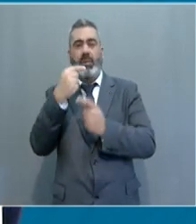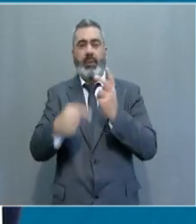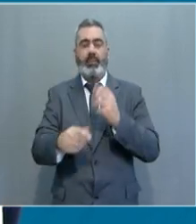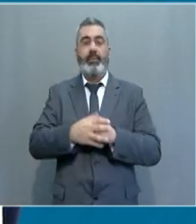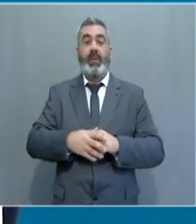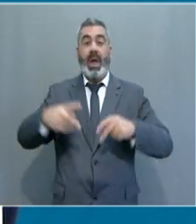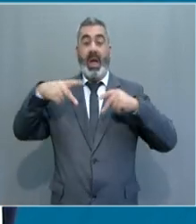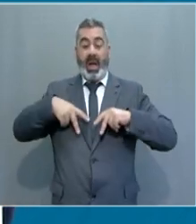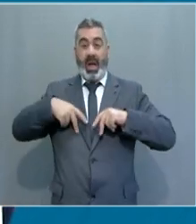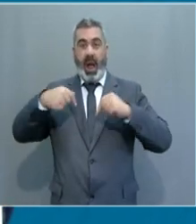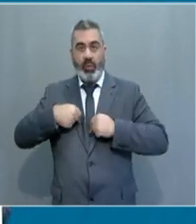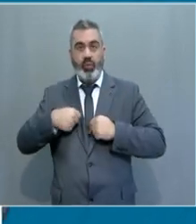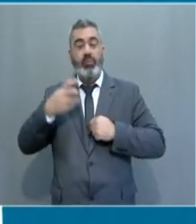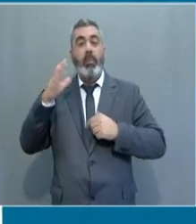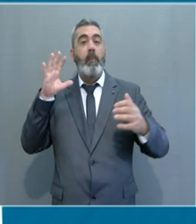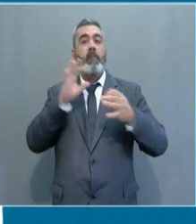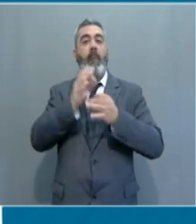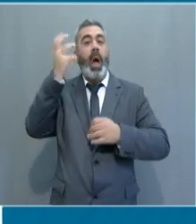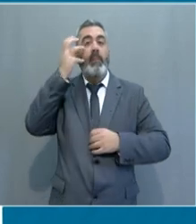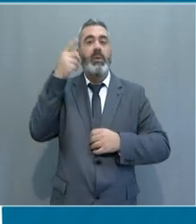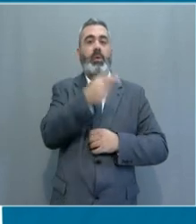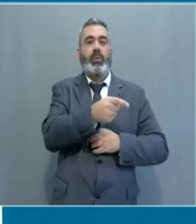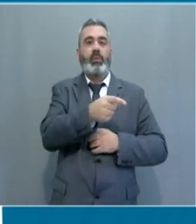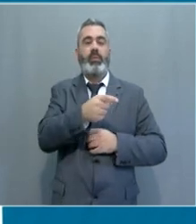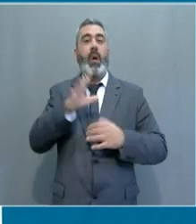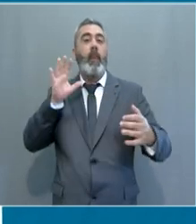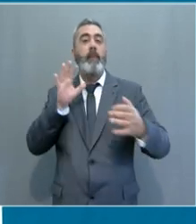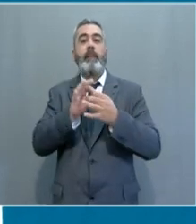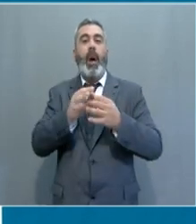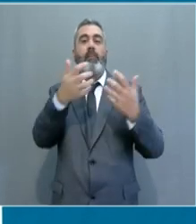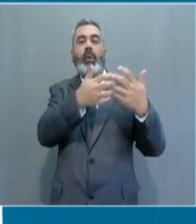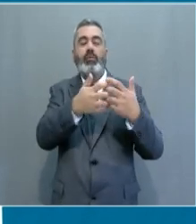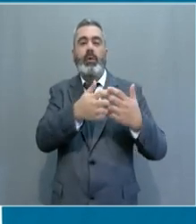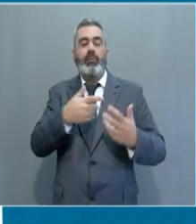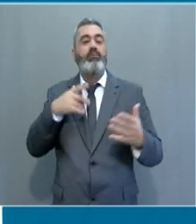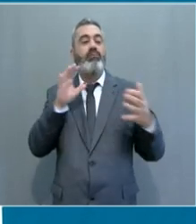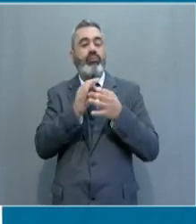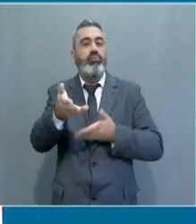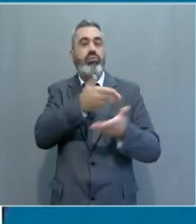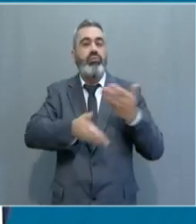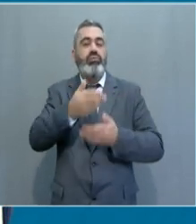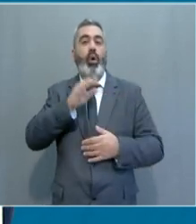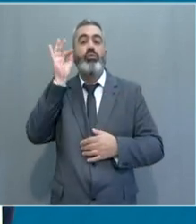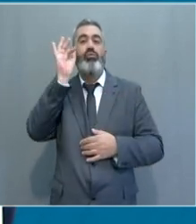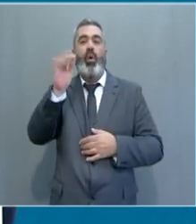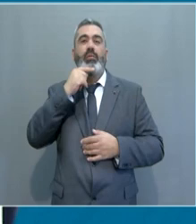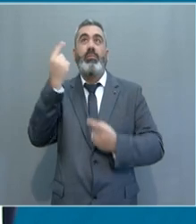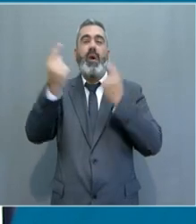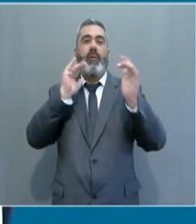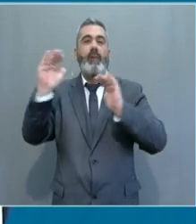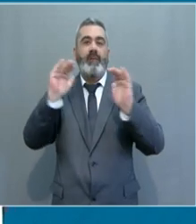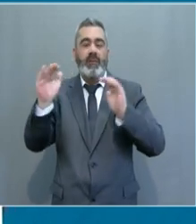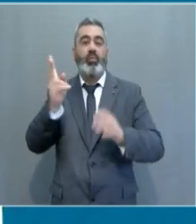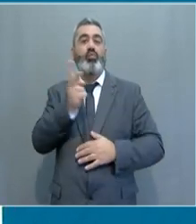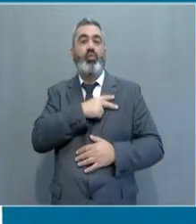φορείς και την επιστημονική κοινότητα, αλλάζει αυτό το μοντέλο και υλοποιεί την πράσινη μετάβαση στη νέα εποχή με δίκαιο και αναπτυξιακό